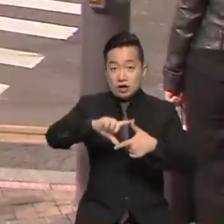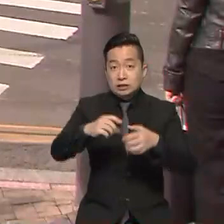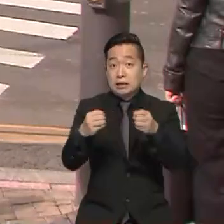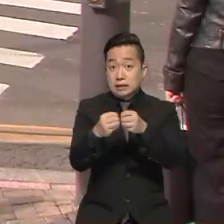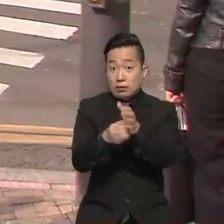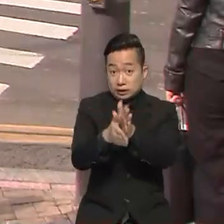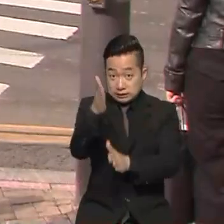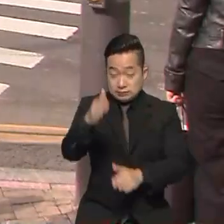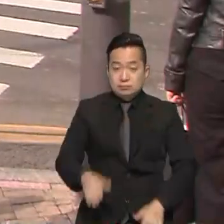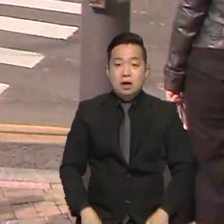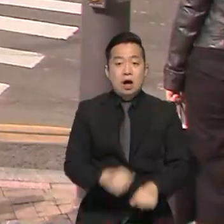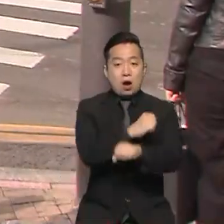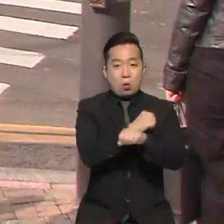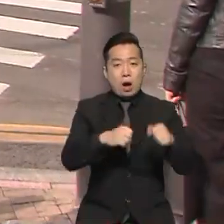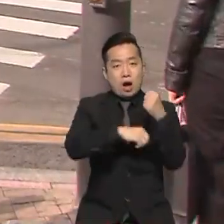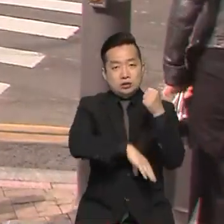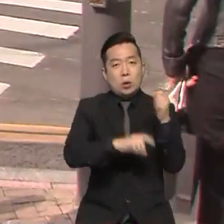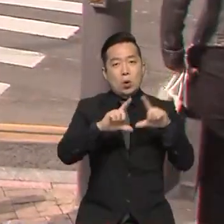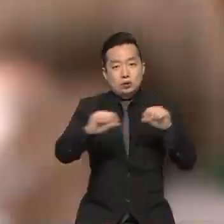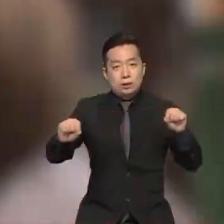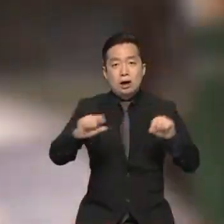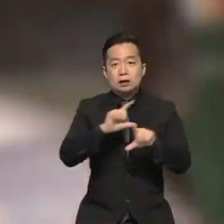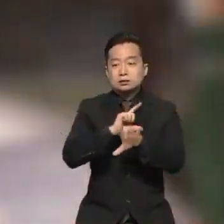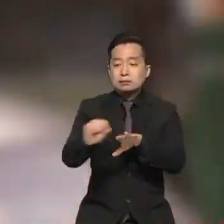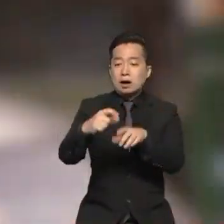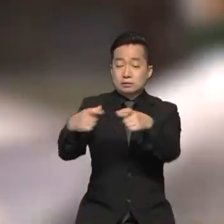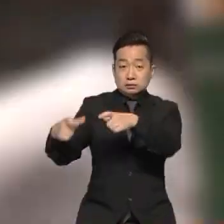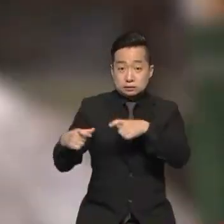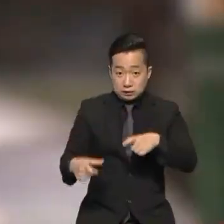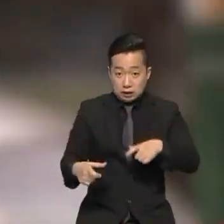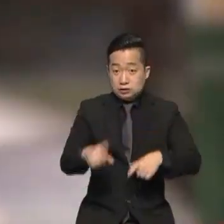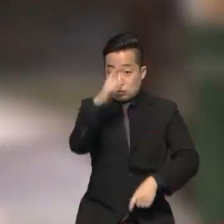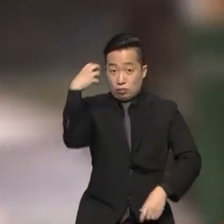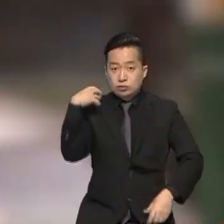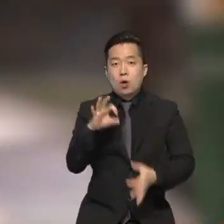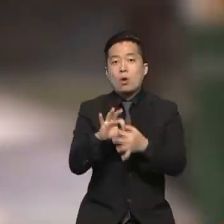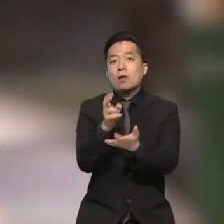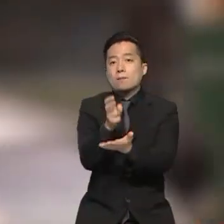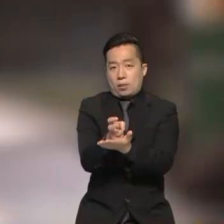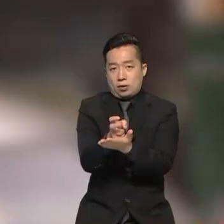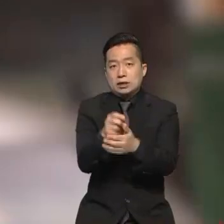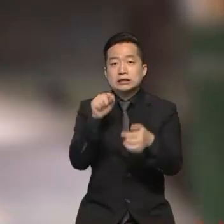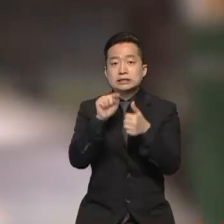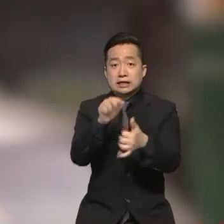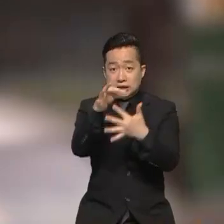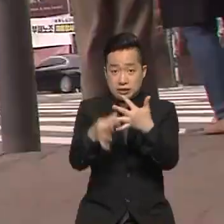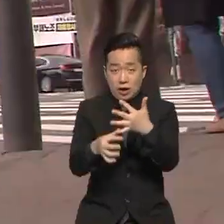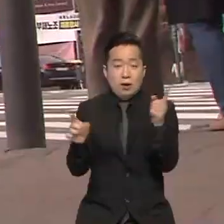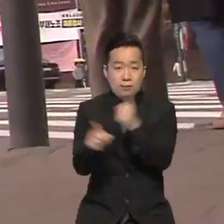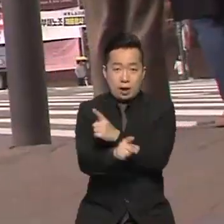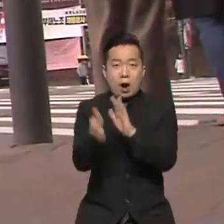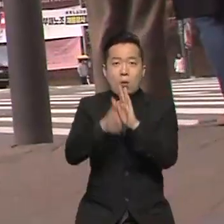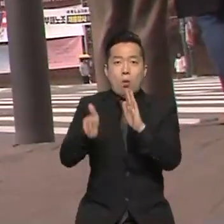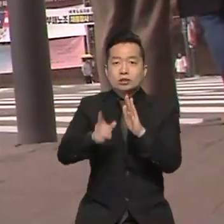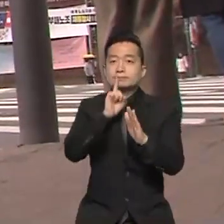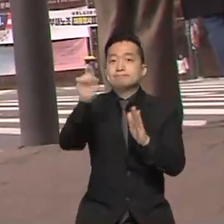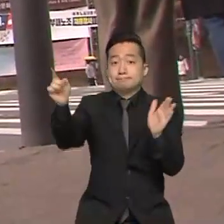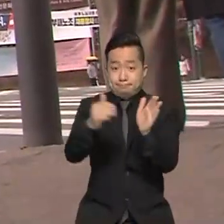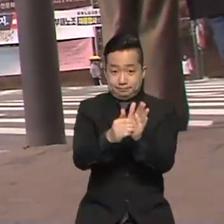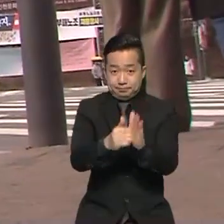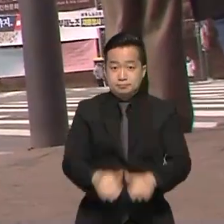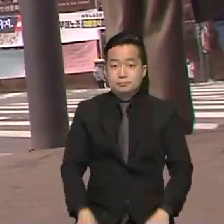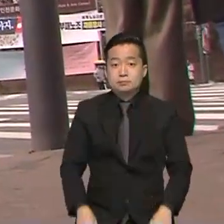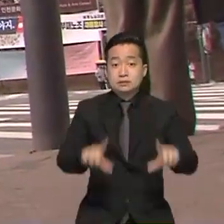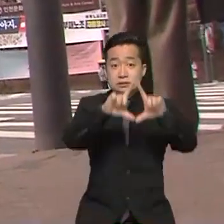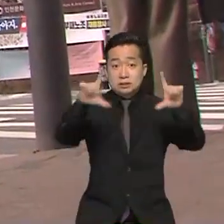등 광역과 기초자치단체 8곳이 정부의 관련법과 시행령 재개정을 공식 건의했습니다.